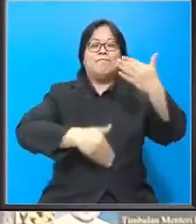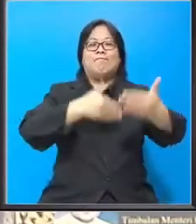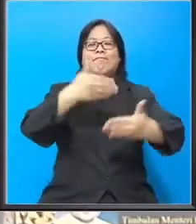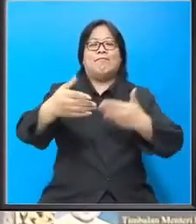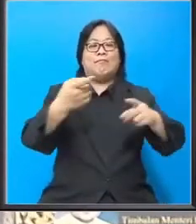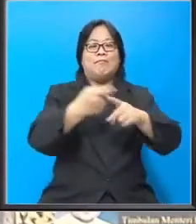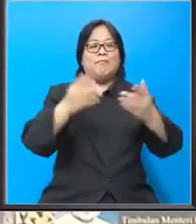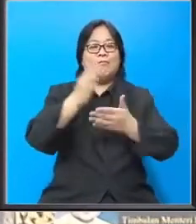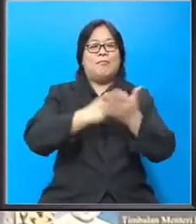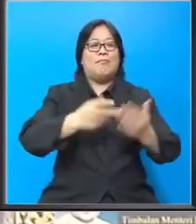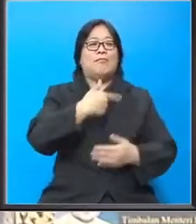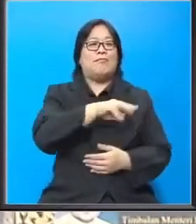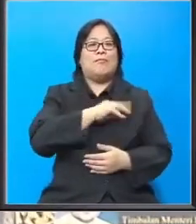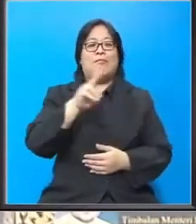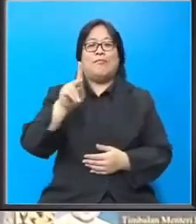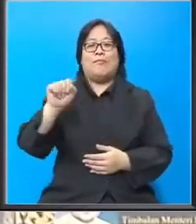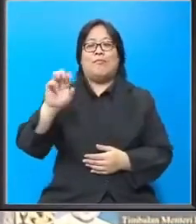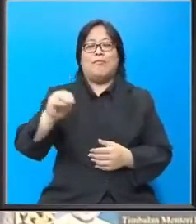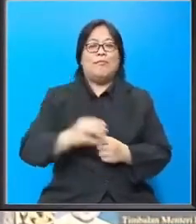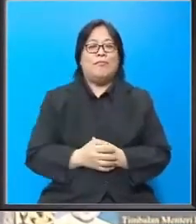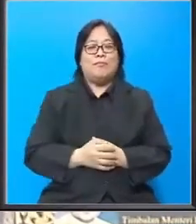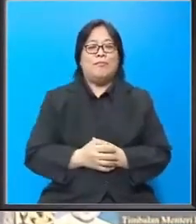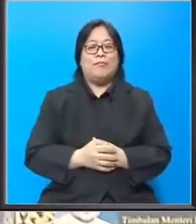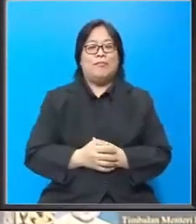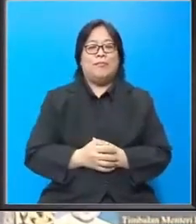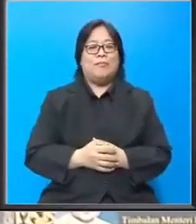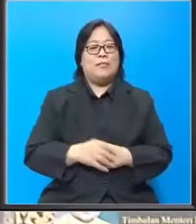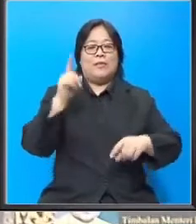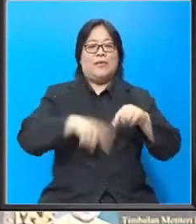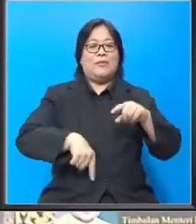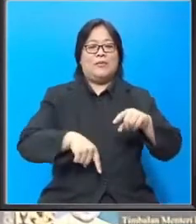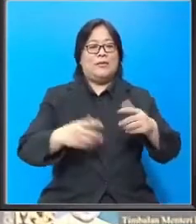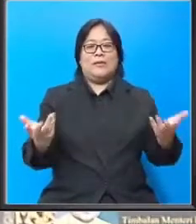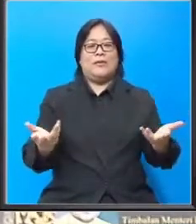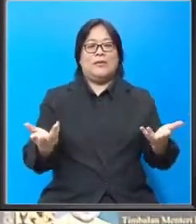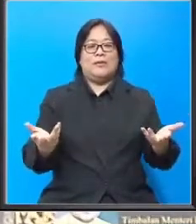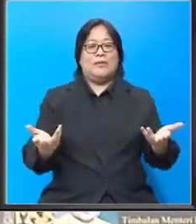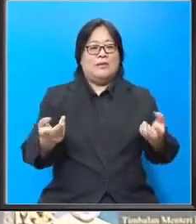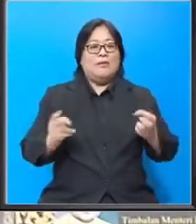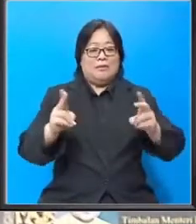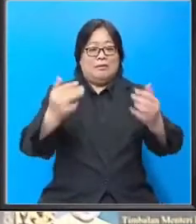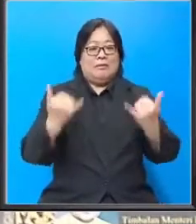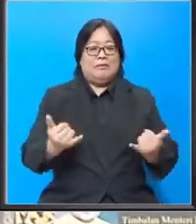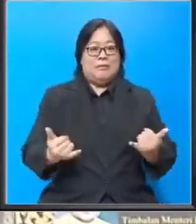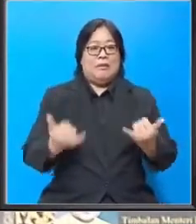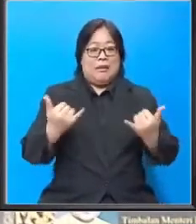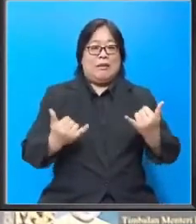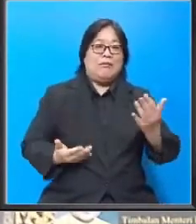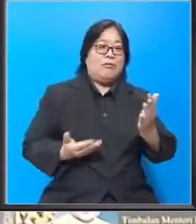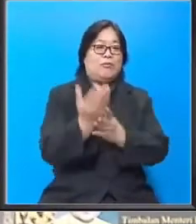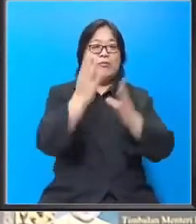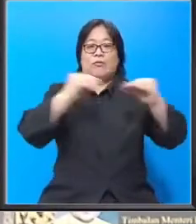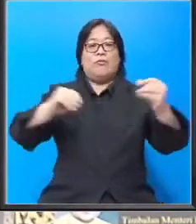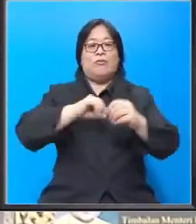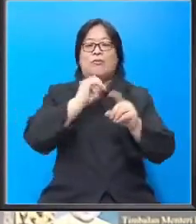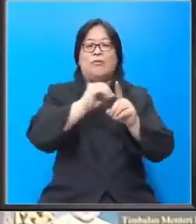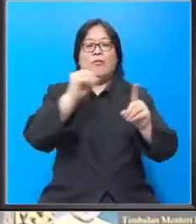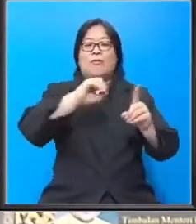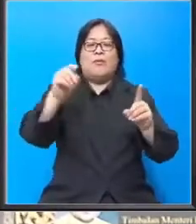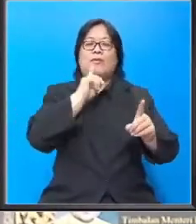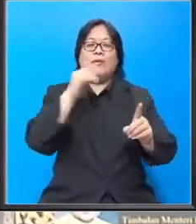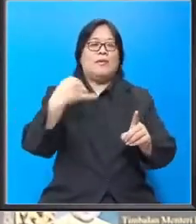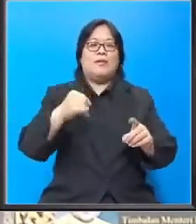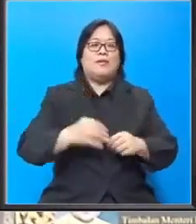ismasari pada pihak Kementerian semua manusia dia tak boleh dalam masa ABS gerak hari ini jadi hari ini kita langsung saya atau